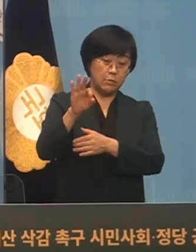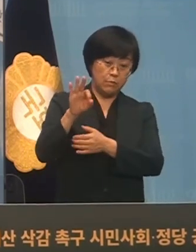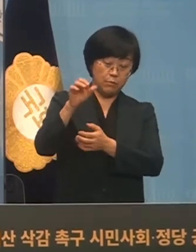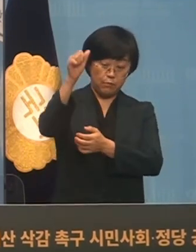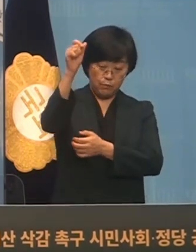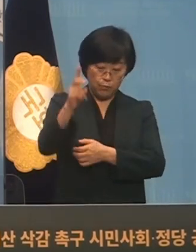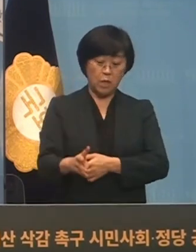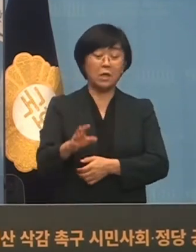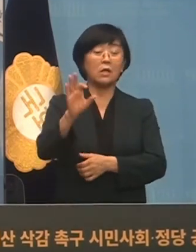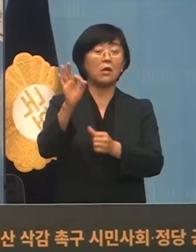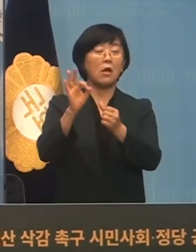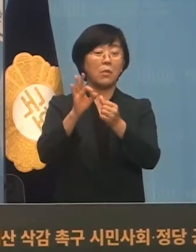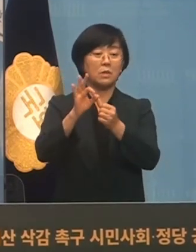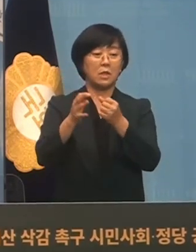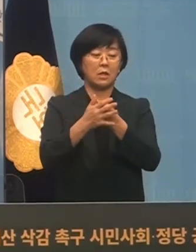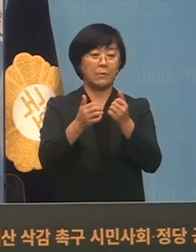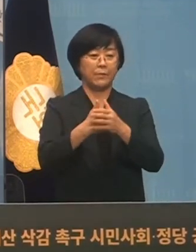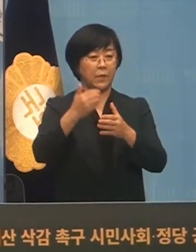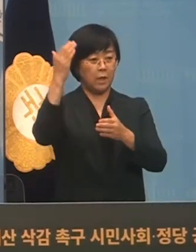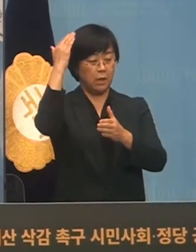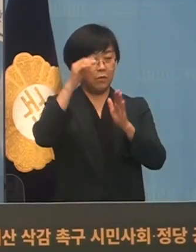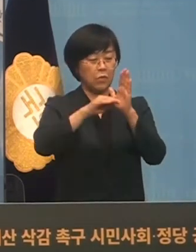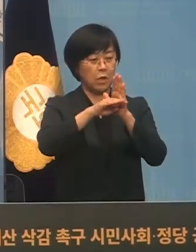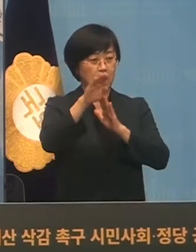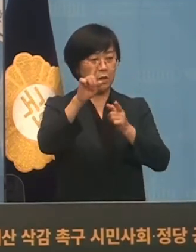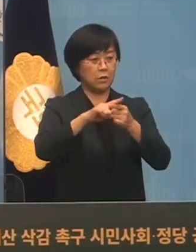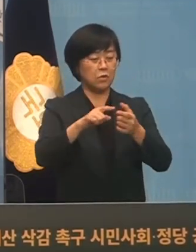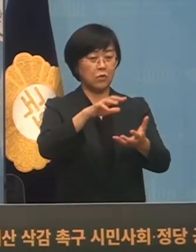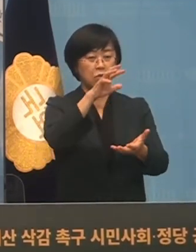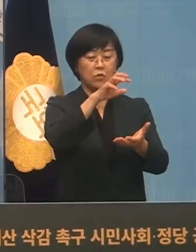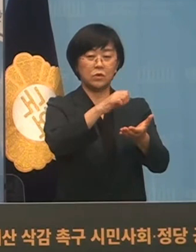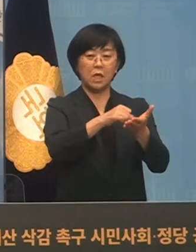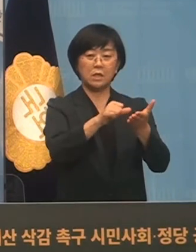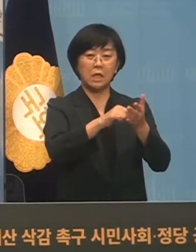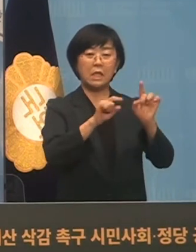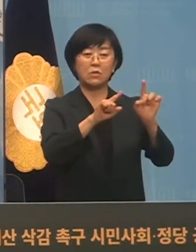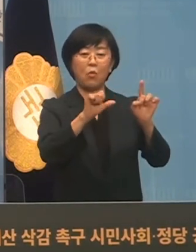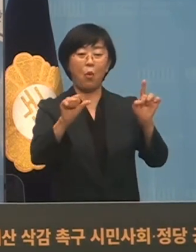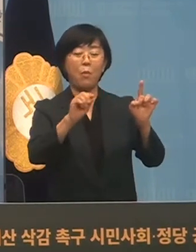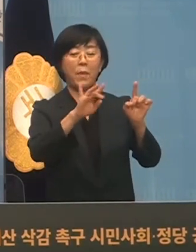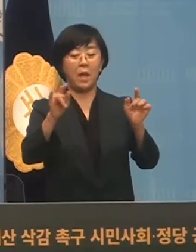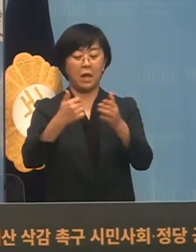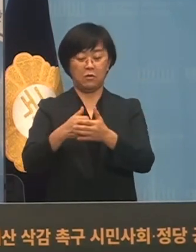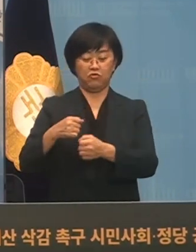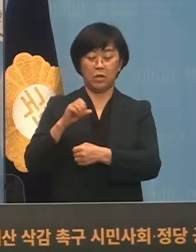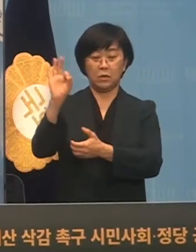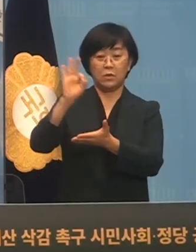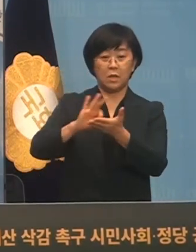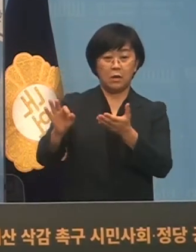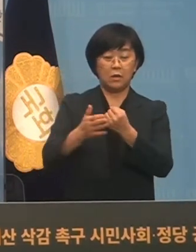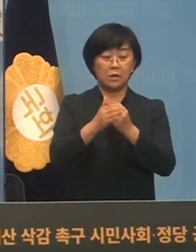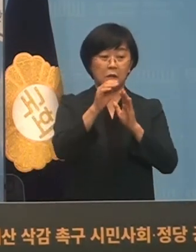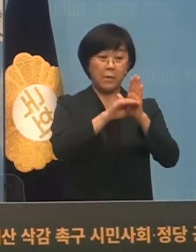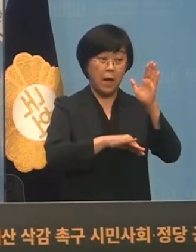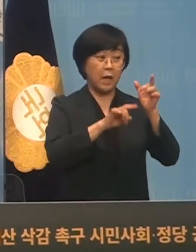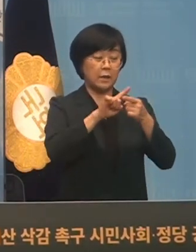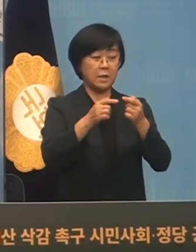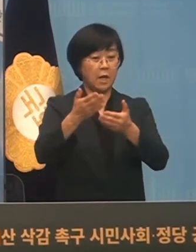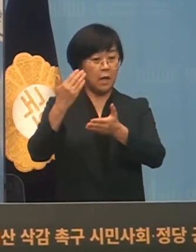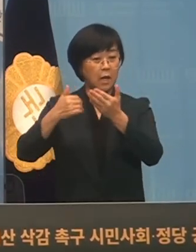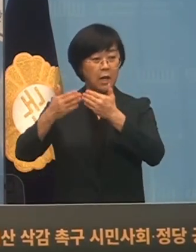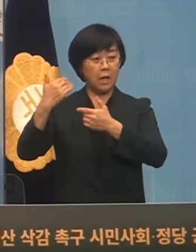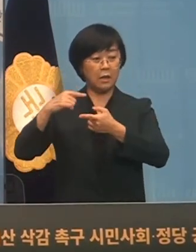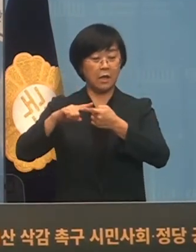남한의 국방비는 북한의 국내 총 생산 약 1.5배에 달하는 것으로 추정됩니다. 남한이 재래식 전력을